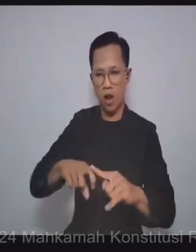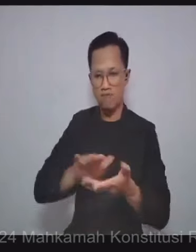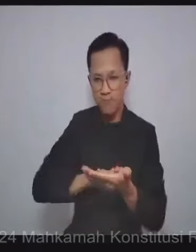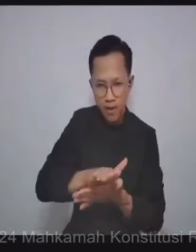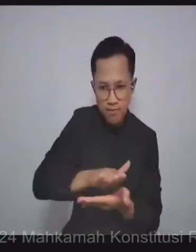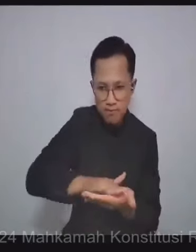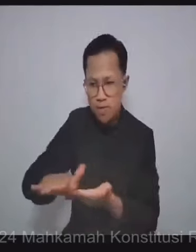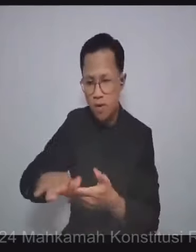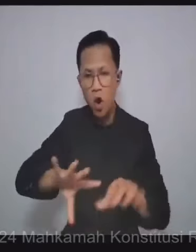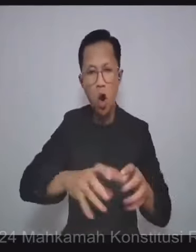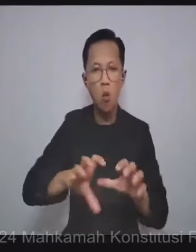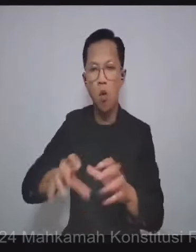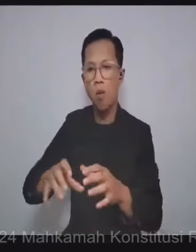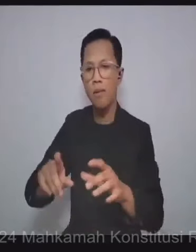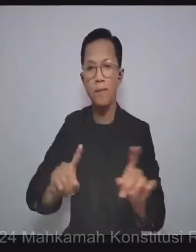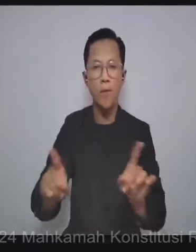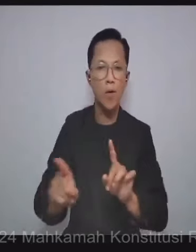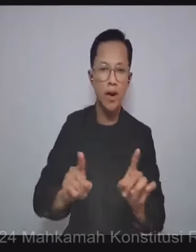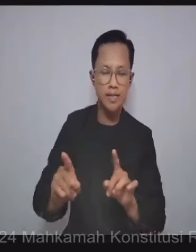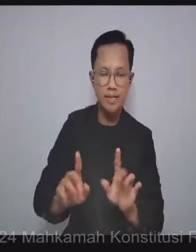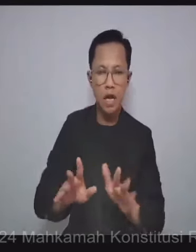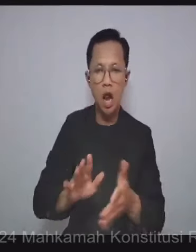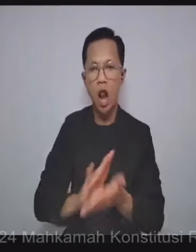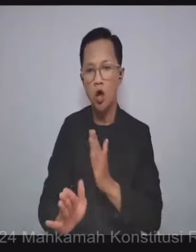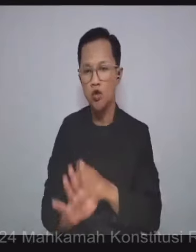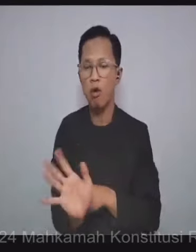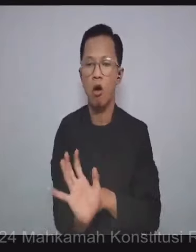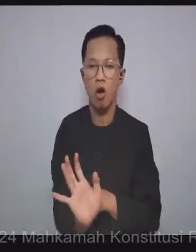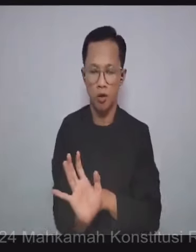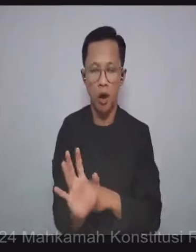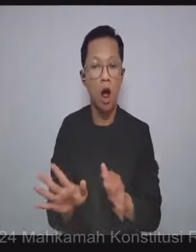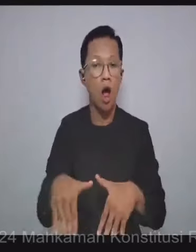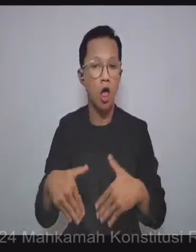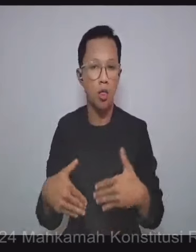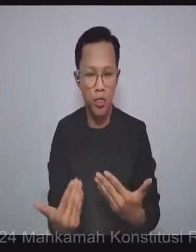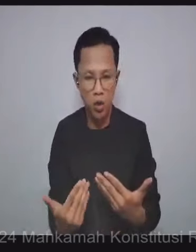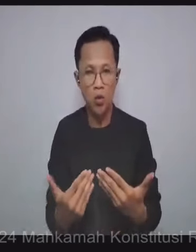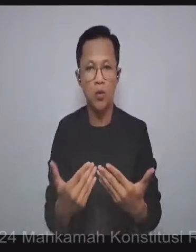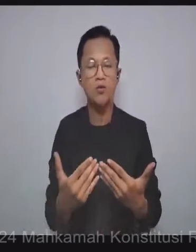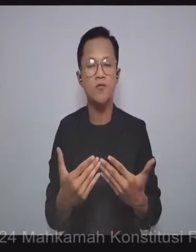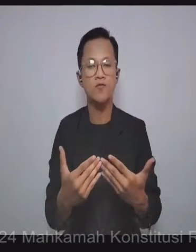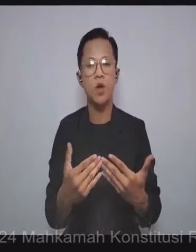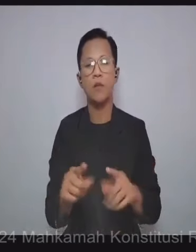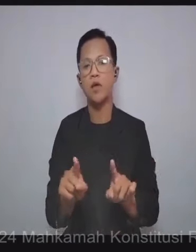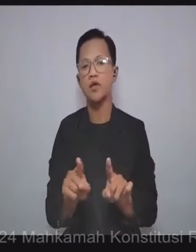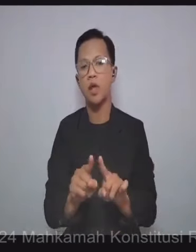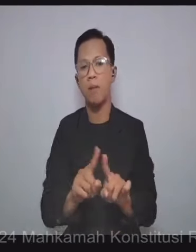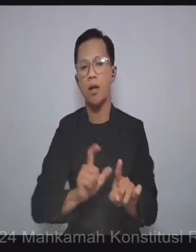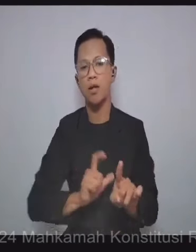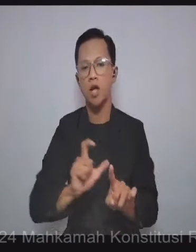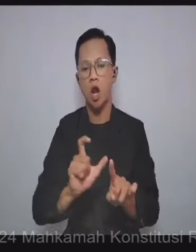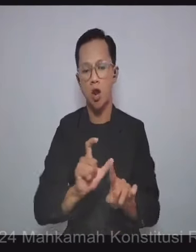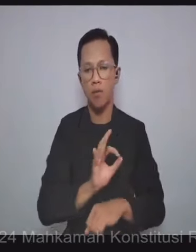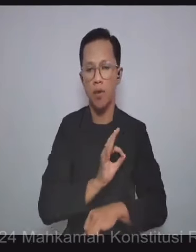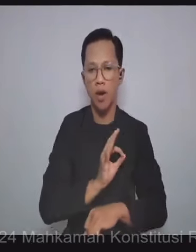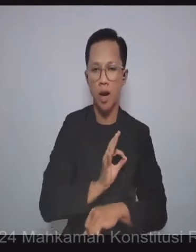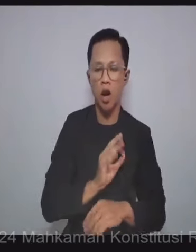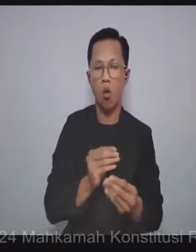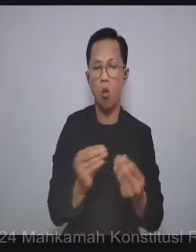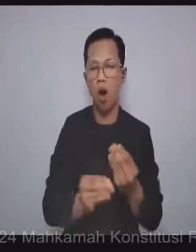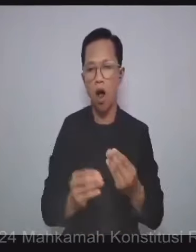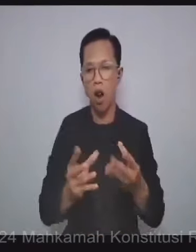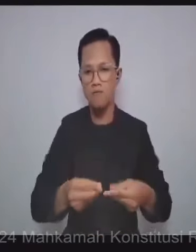peserta pemilu atau partai politik yang berpotensi dapat mengajukan bakal Pasangan calon dalam Pemilu presiden dan wakil presiden tahun 2024